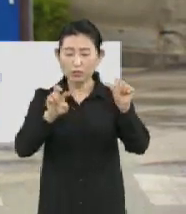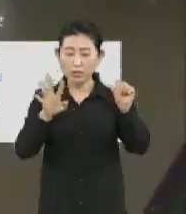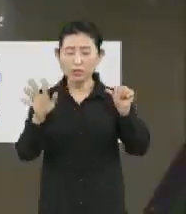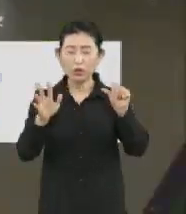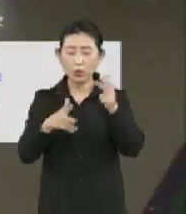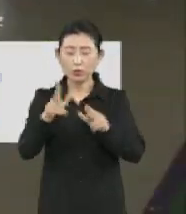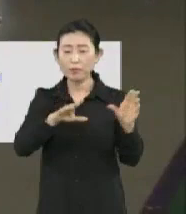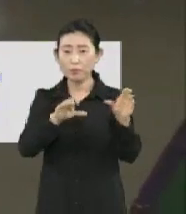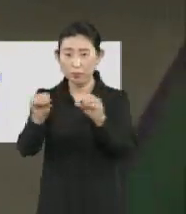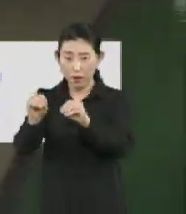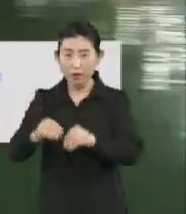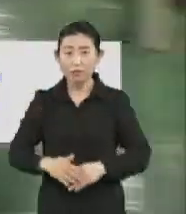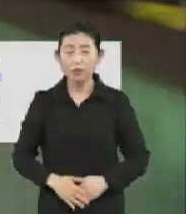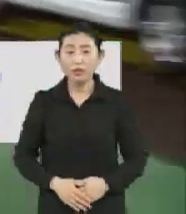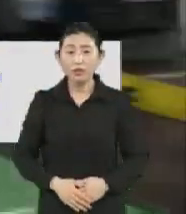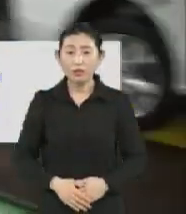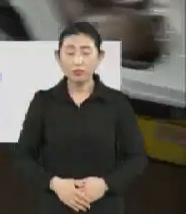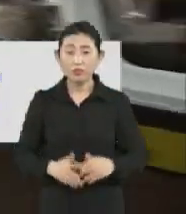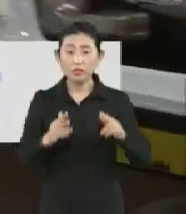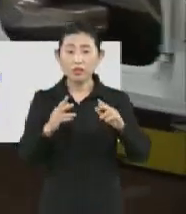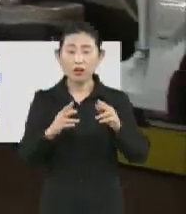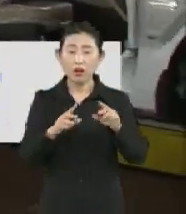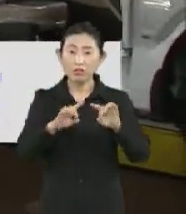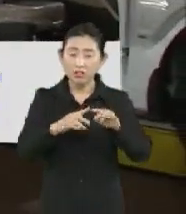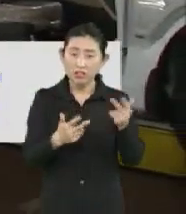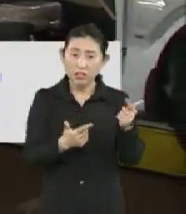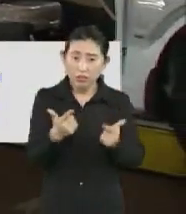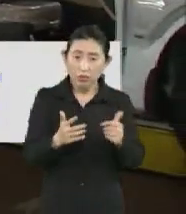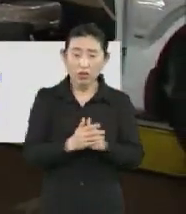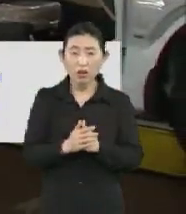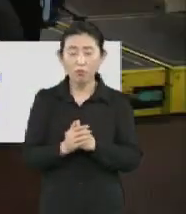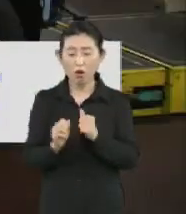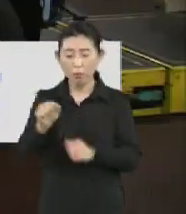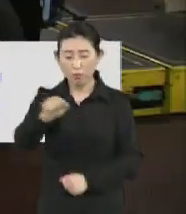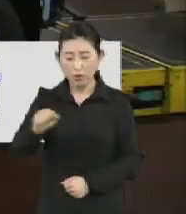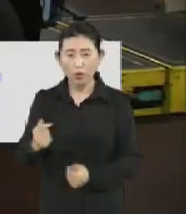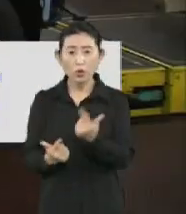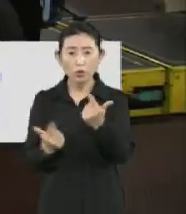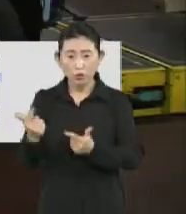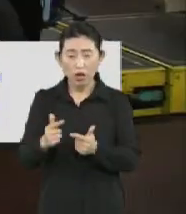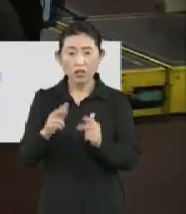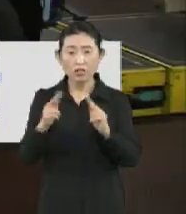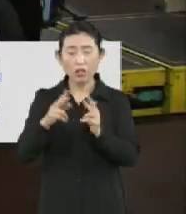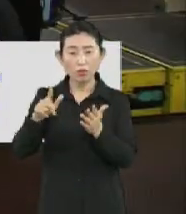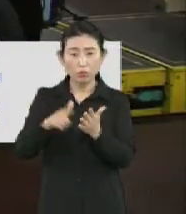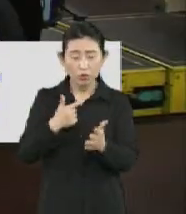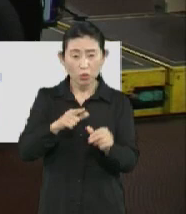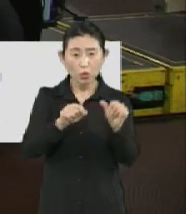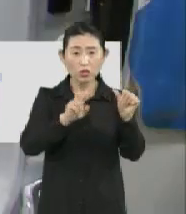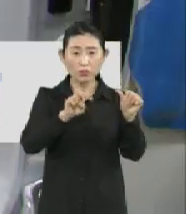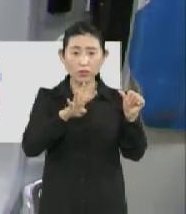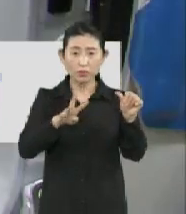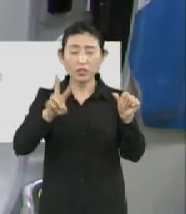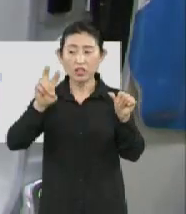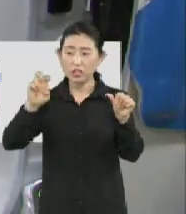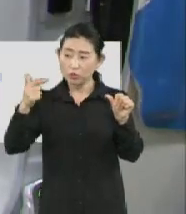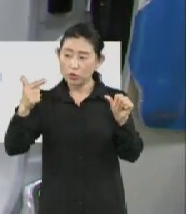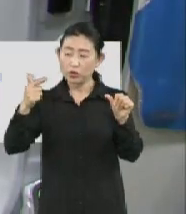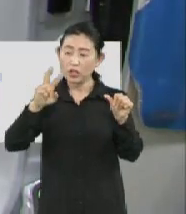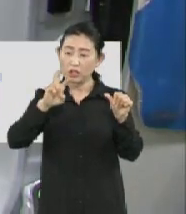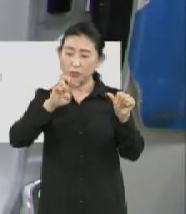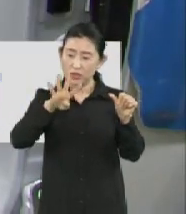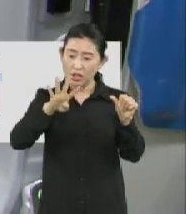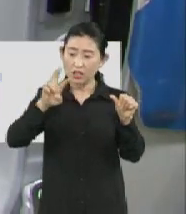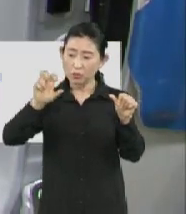들어갑니다. 현대자동차는 전자 제어와 변속기 제어 장치 부족으로 24일부터 4일간 아산 공장의